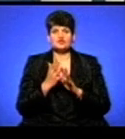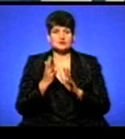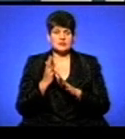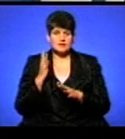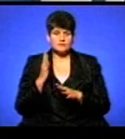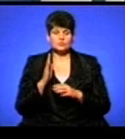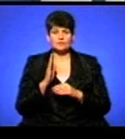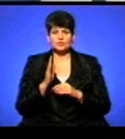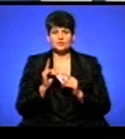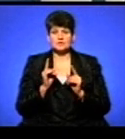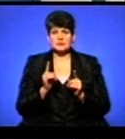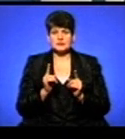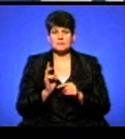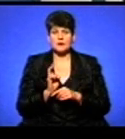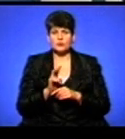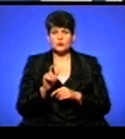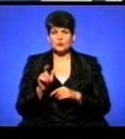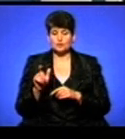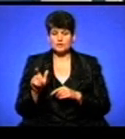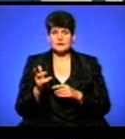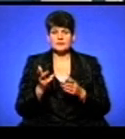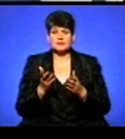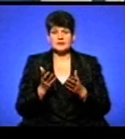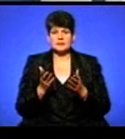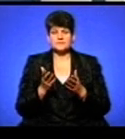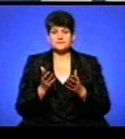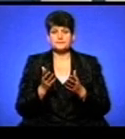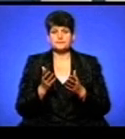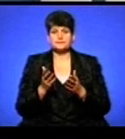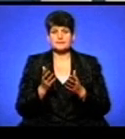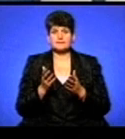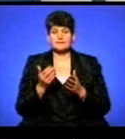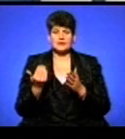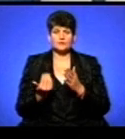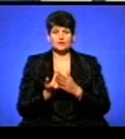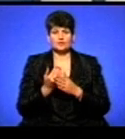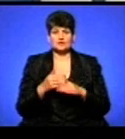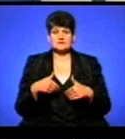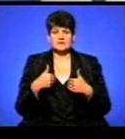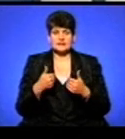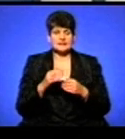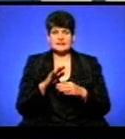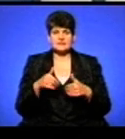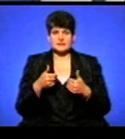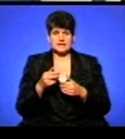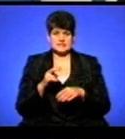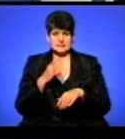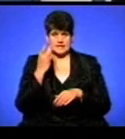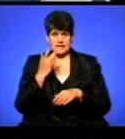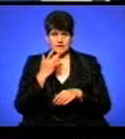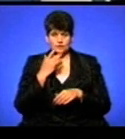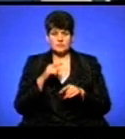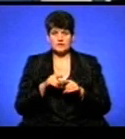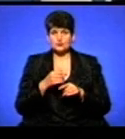тільки будуть приходити люди, які будуть наново звертатися, які не зверталися літом. Також